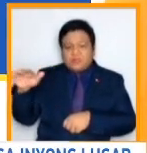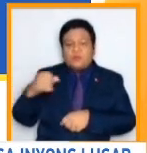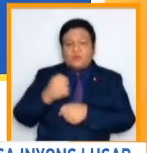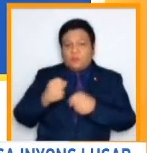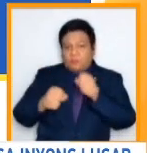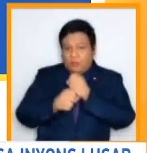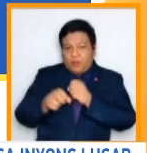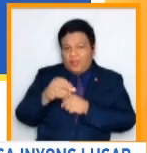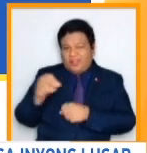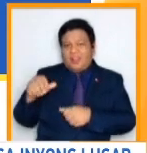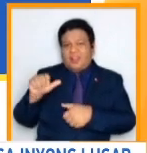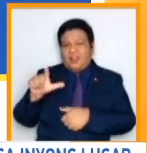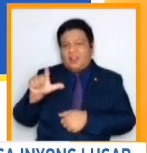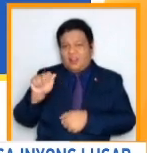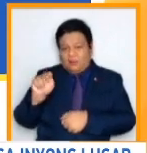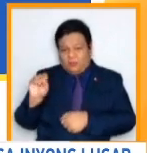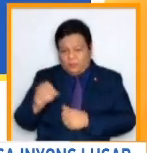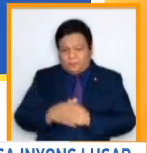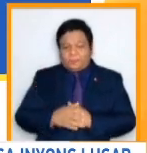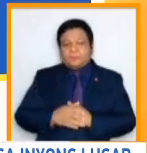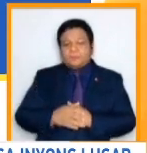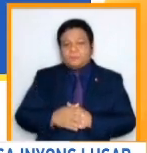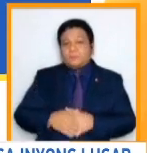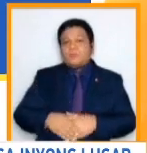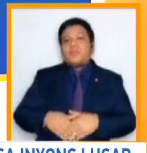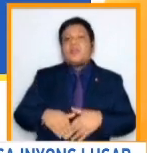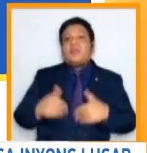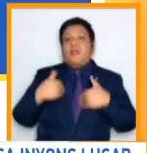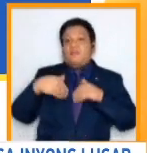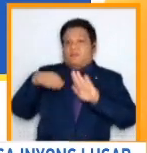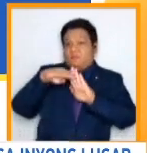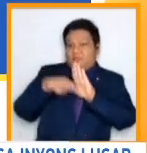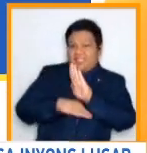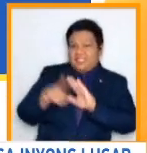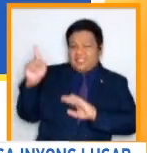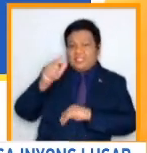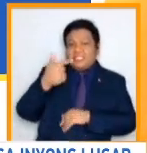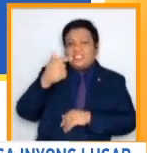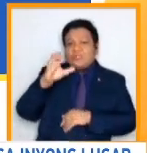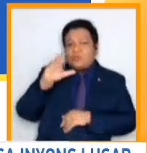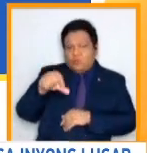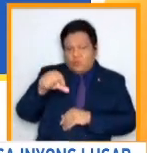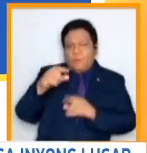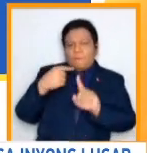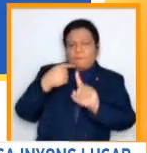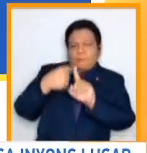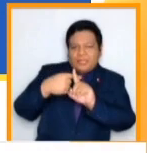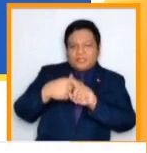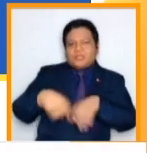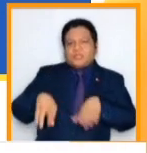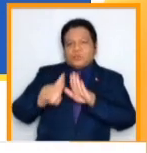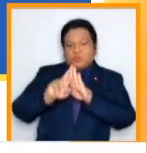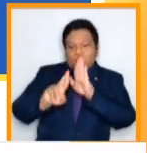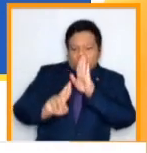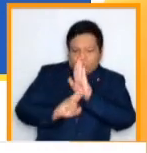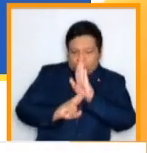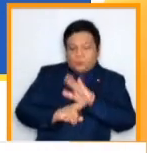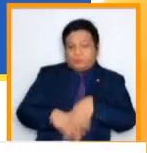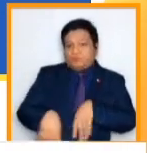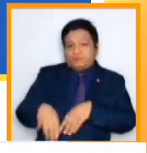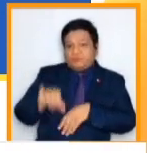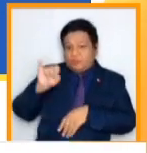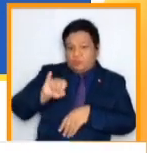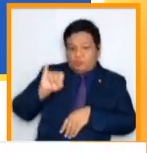GCQ with heightened restrictions ang Ilocos Sur, Ilocos Norte, Cagayan, Pangasinan, Quezon,